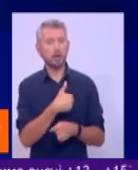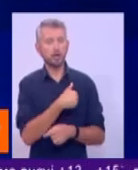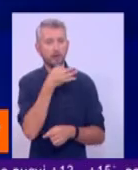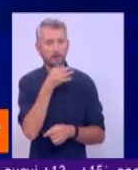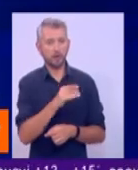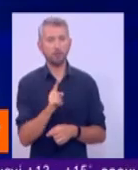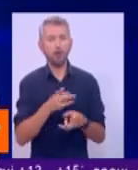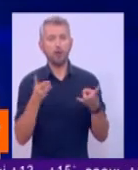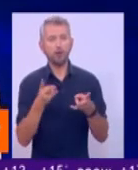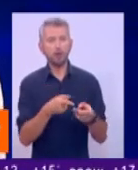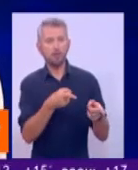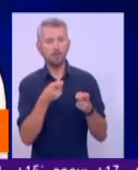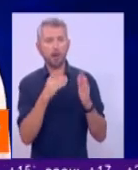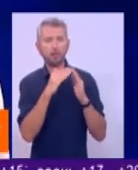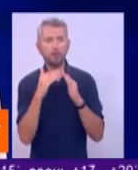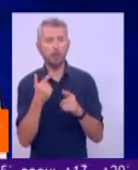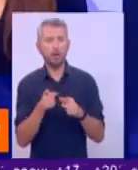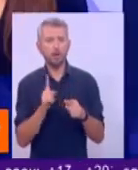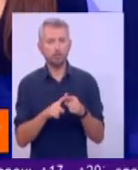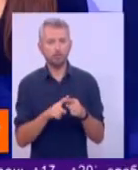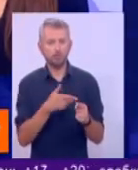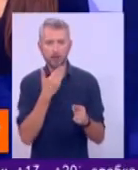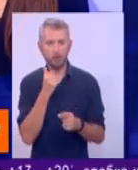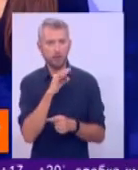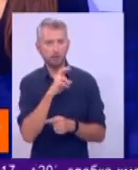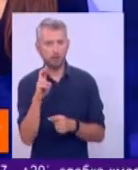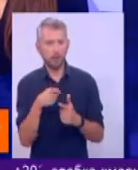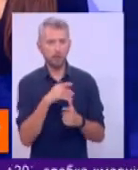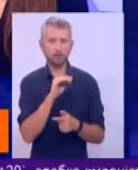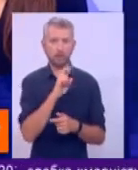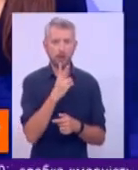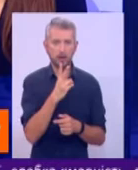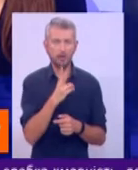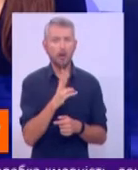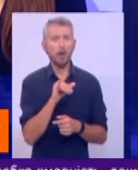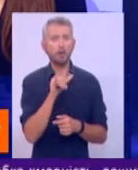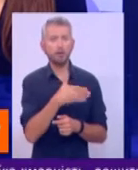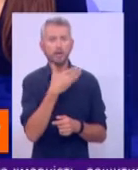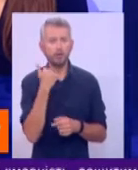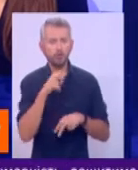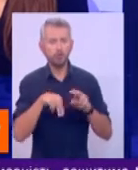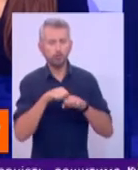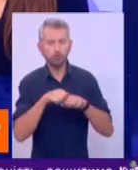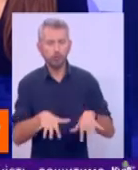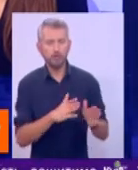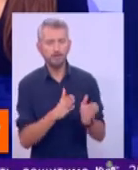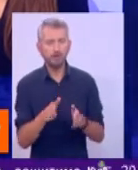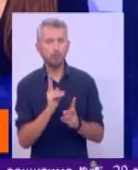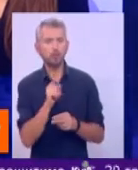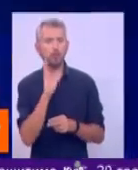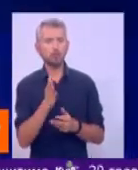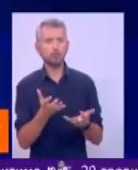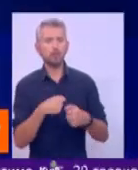сказать, что нужно привлекать дома, которые не, в которых нету ОСББ или ЖБК, а у них нету структуры, системы, кто там